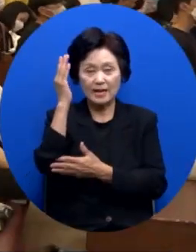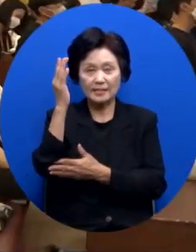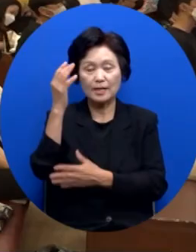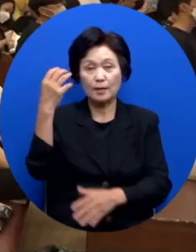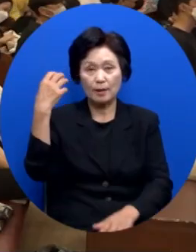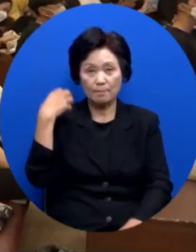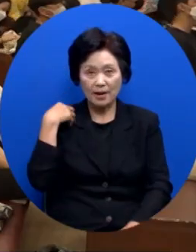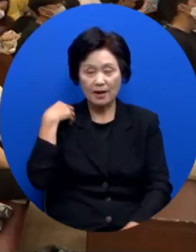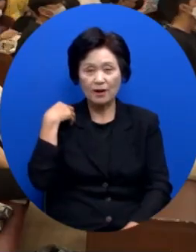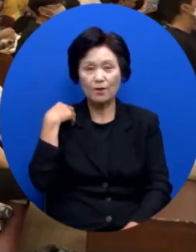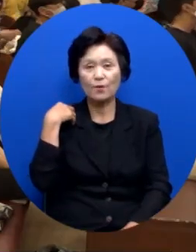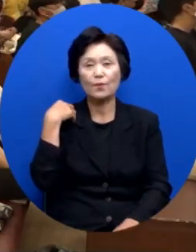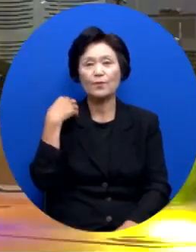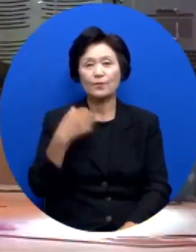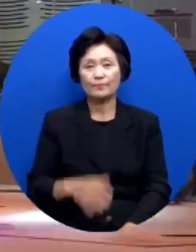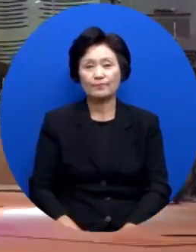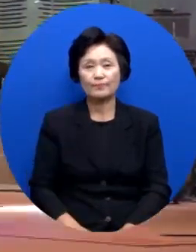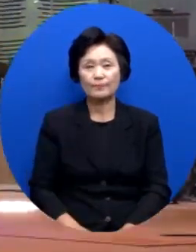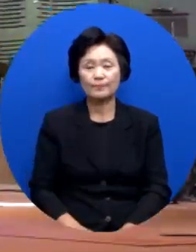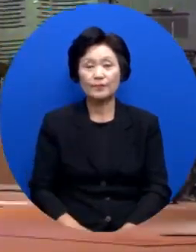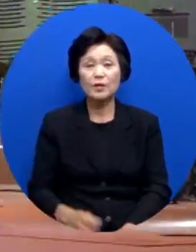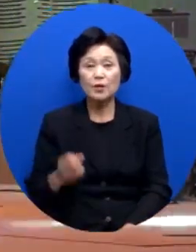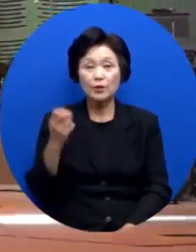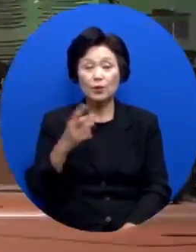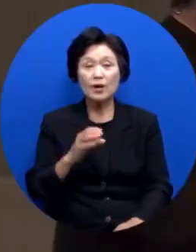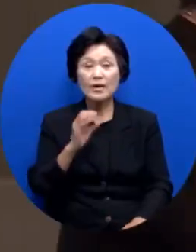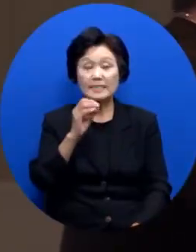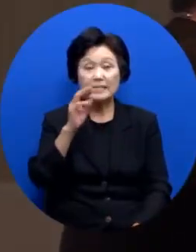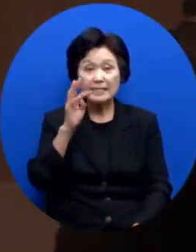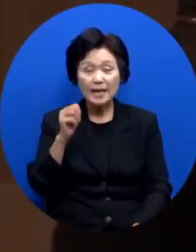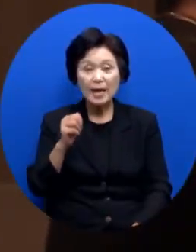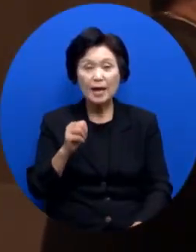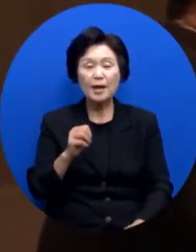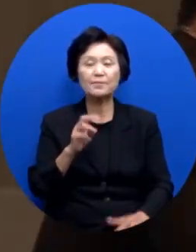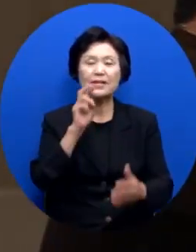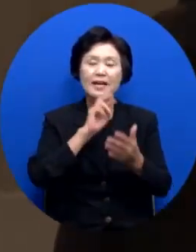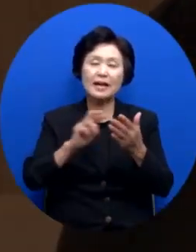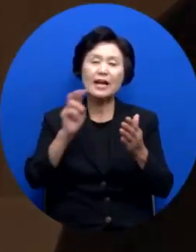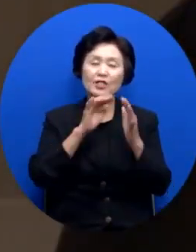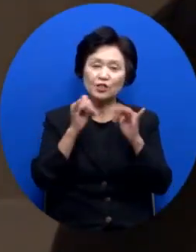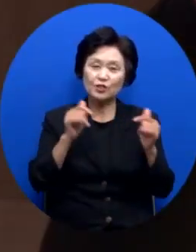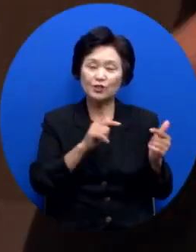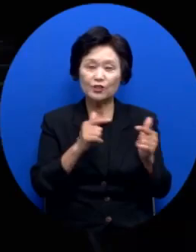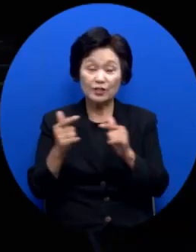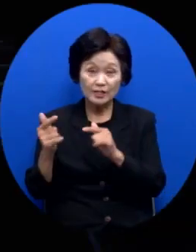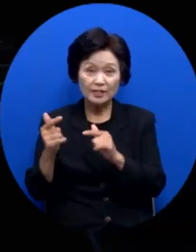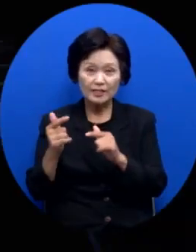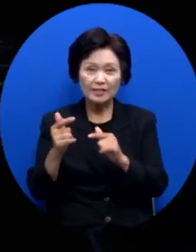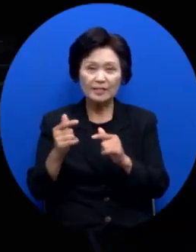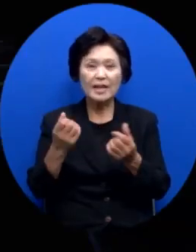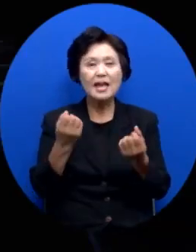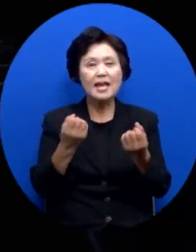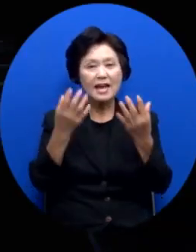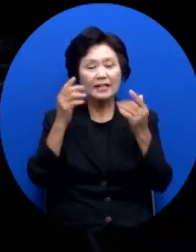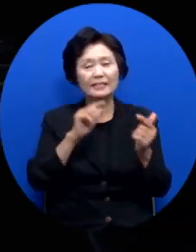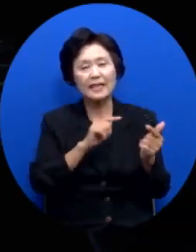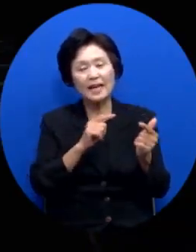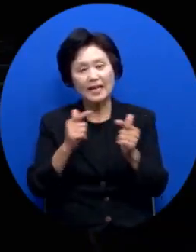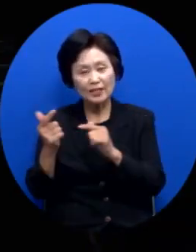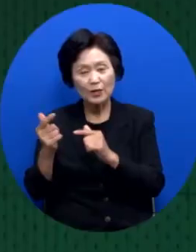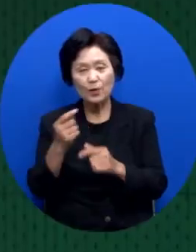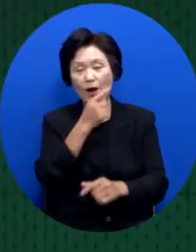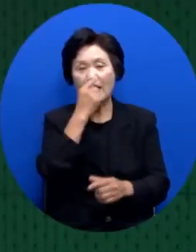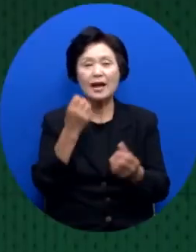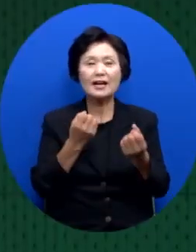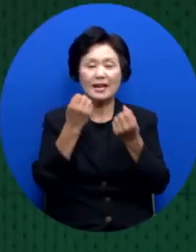도전의 메시지를 전하고 있습니다. 또한 CCM 가수들의 콘서트와 간증, 그리고 30여 개의 분야별 선택